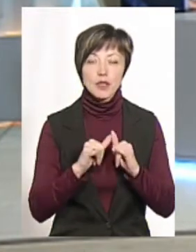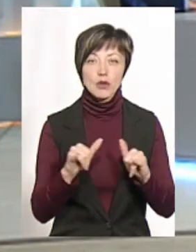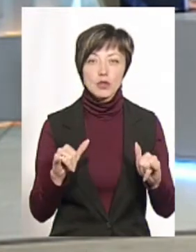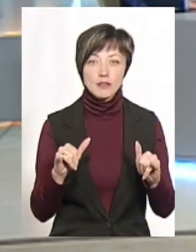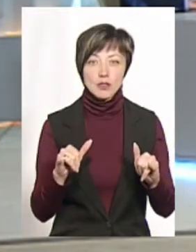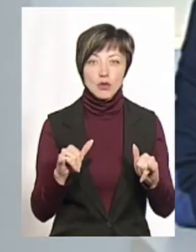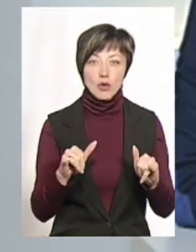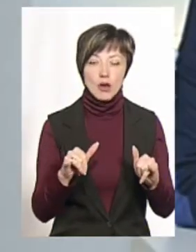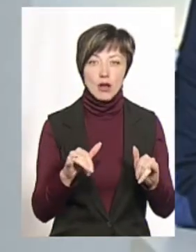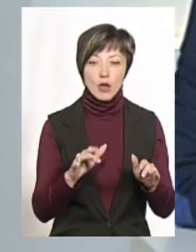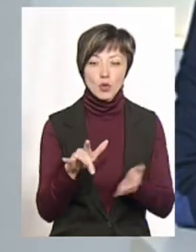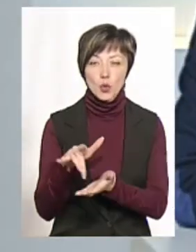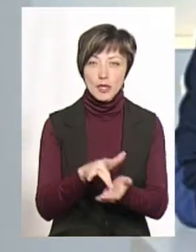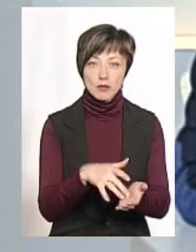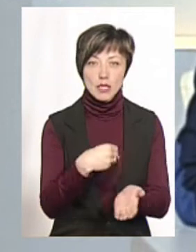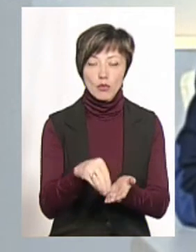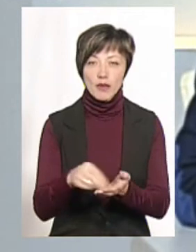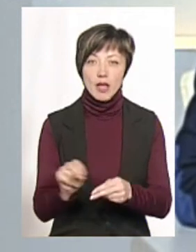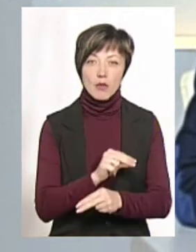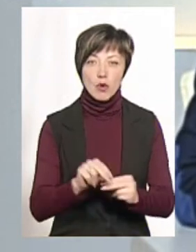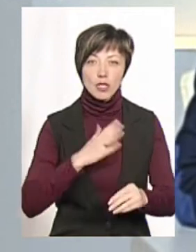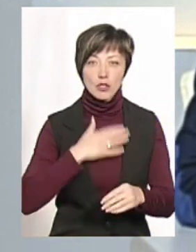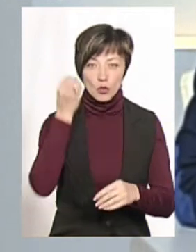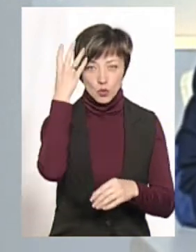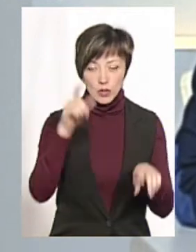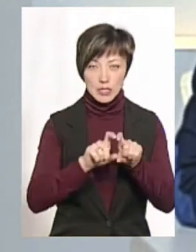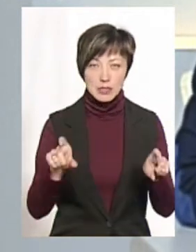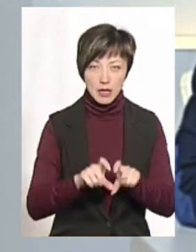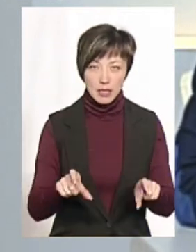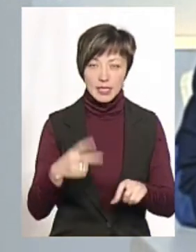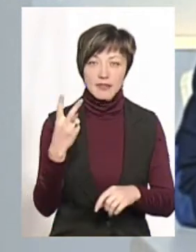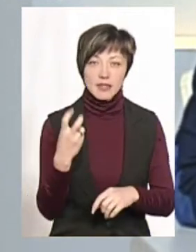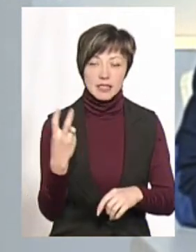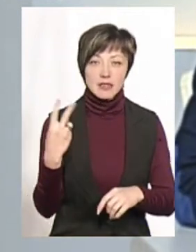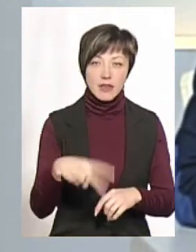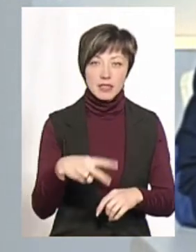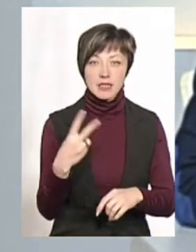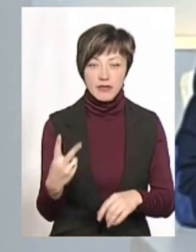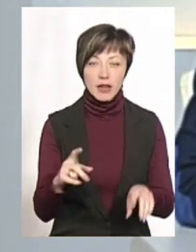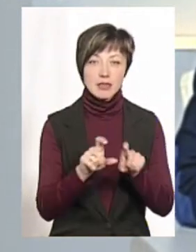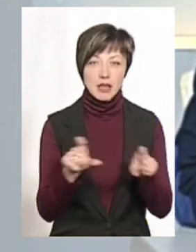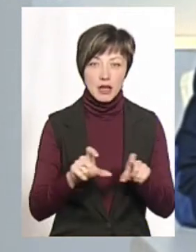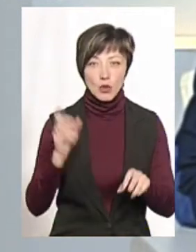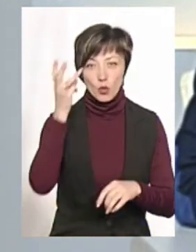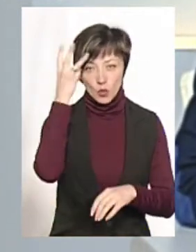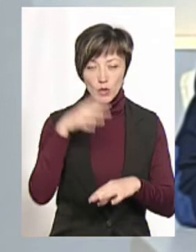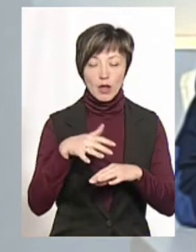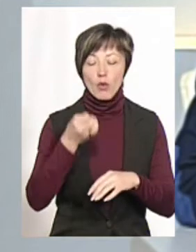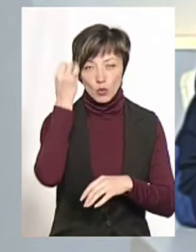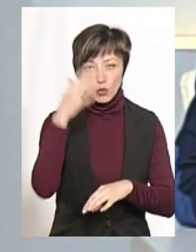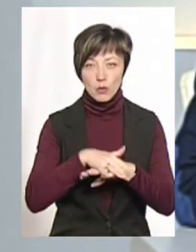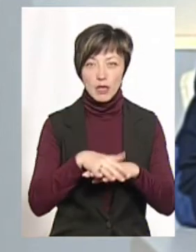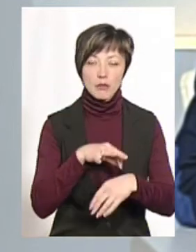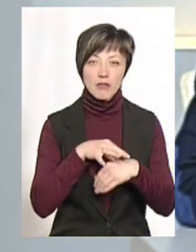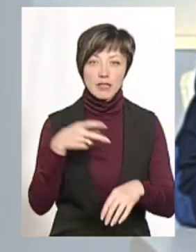розвиток подієвого туризму, закупівля і ремонти наших культурних закладів. 222 заходи культурно-масових ми провели